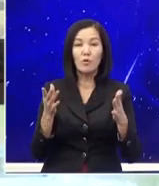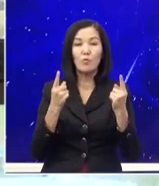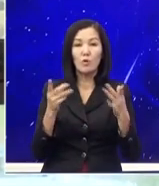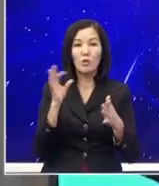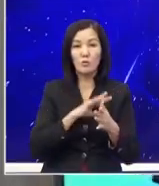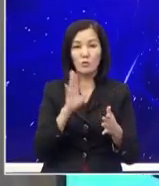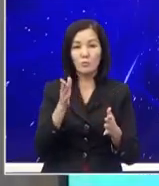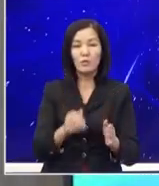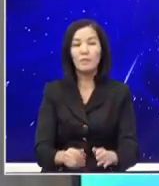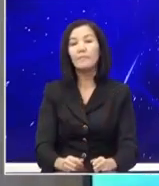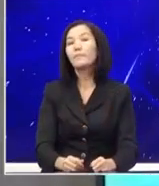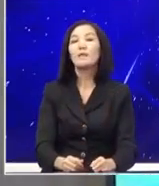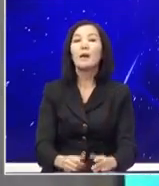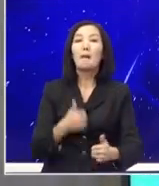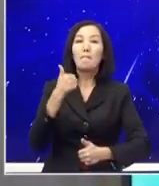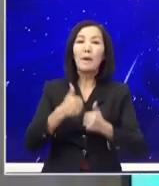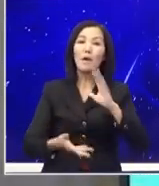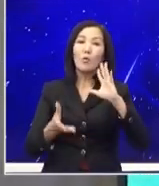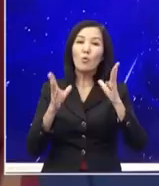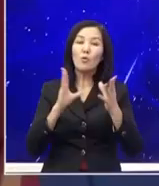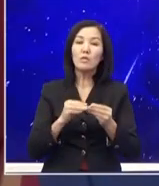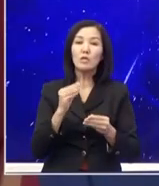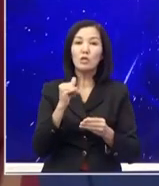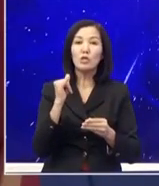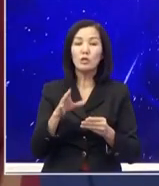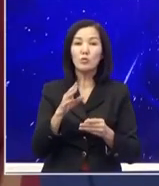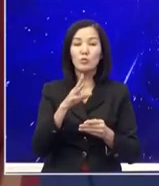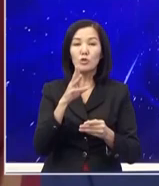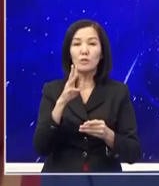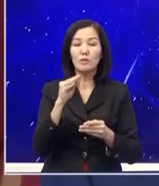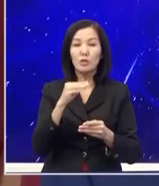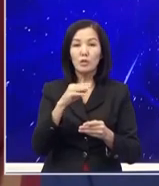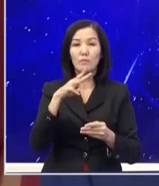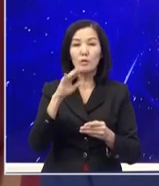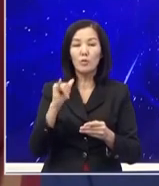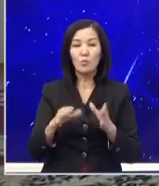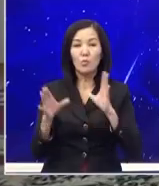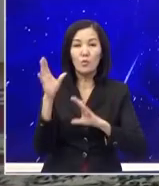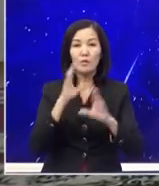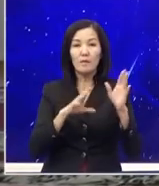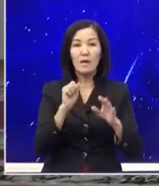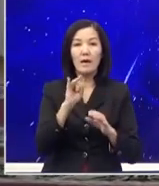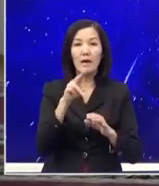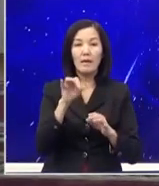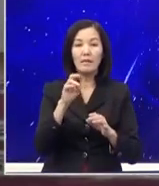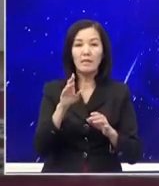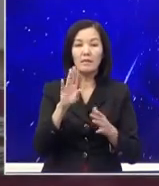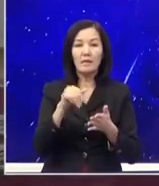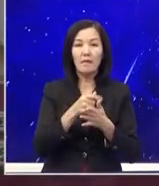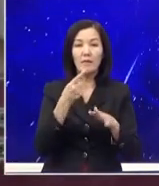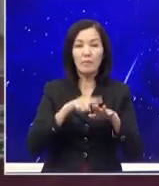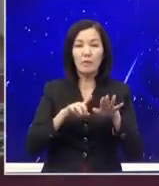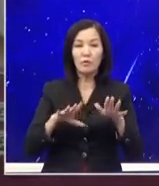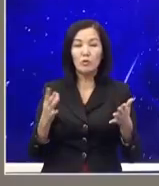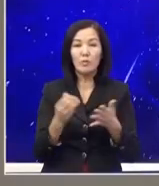қосады. Айта кетейік, байқау қорытындысы бойынша Жетісу мемлекеттік университетінің 3-ші курс білімгері Айдын Етімов гран-при иеленді.